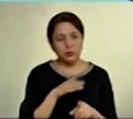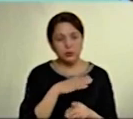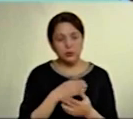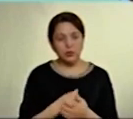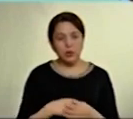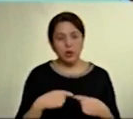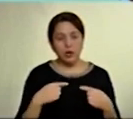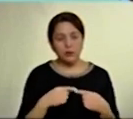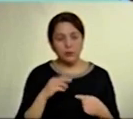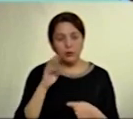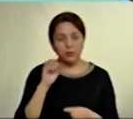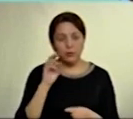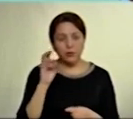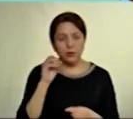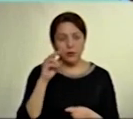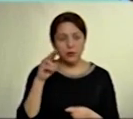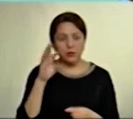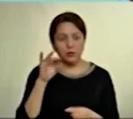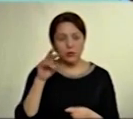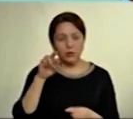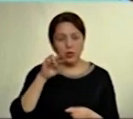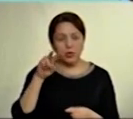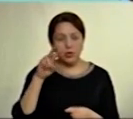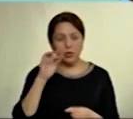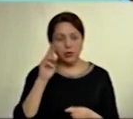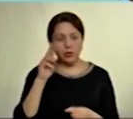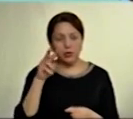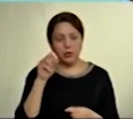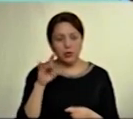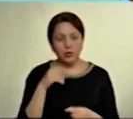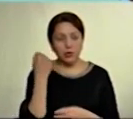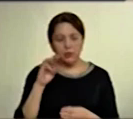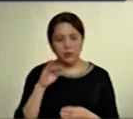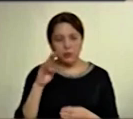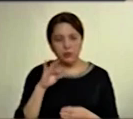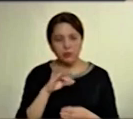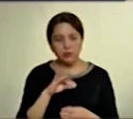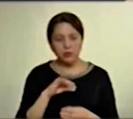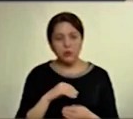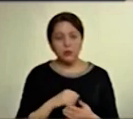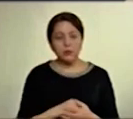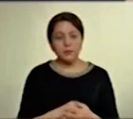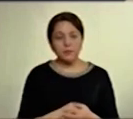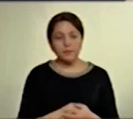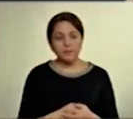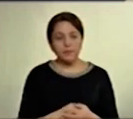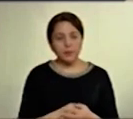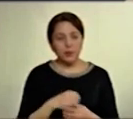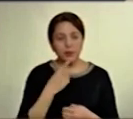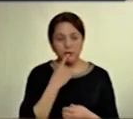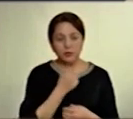demak makedoniyaliklarning g'alabasini ta'minlagan ushbu holat ularning muvaffaqiyatini demak